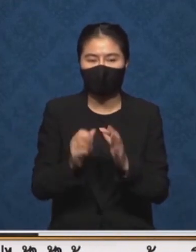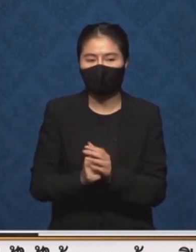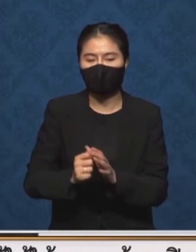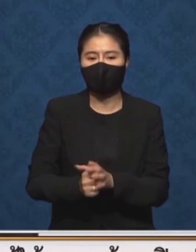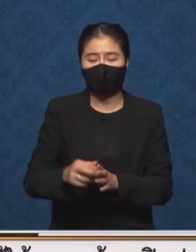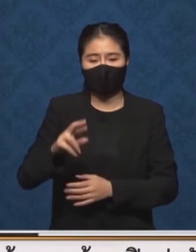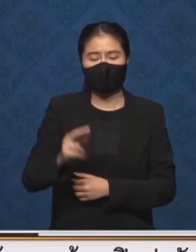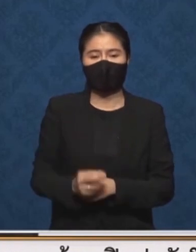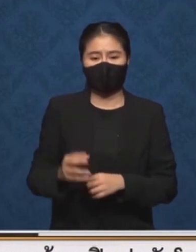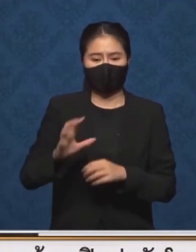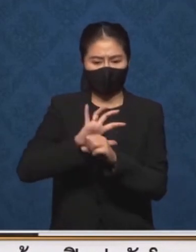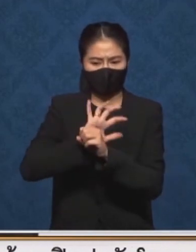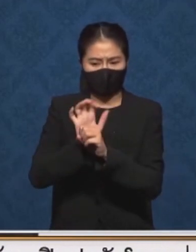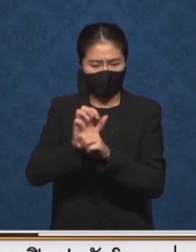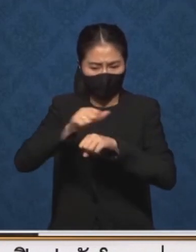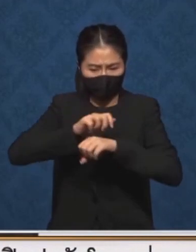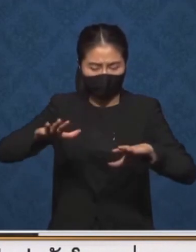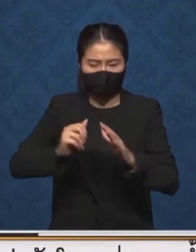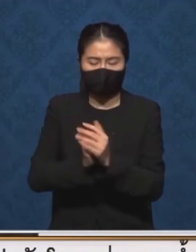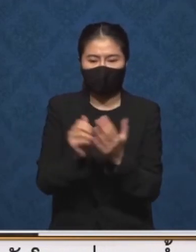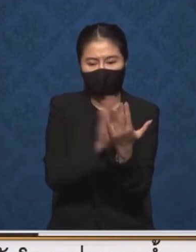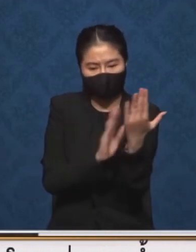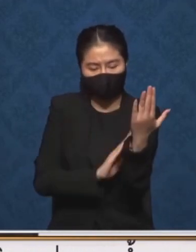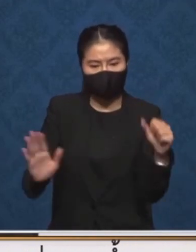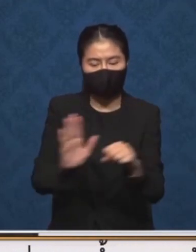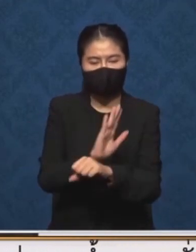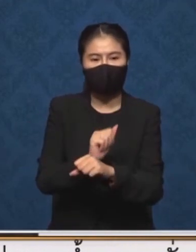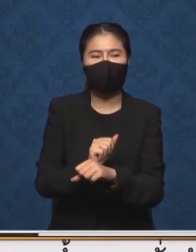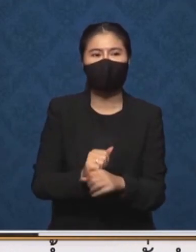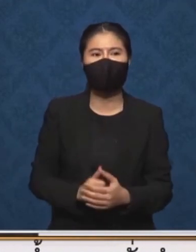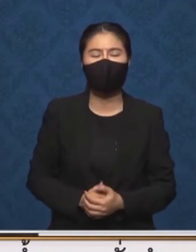ากโกระบาดนี้ทั่วประเทศผู้นำเขาเป็นยไฮะ